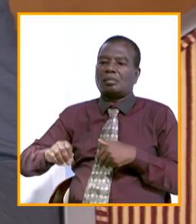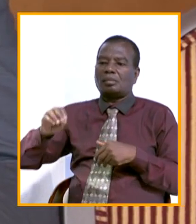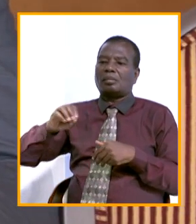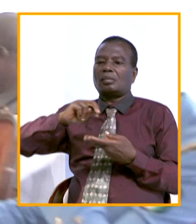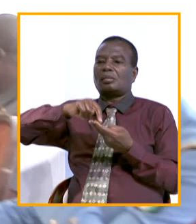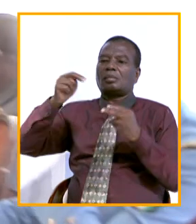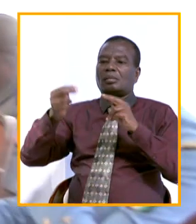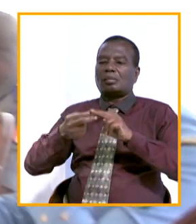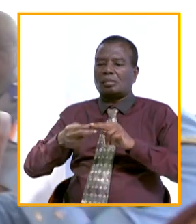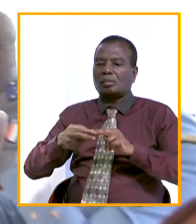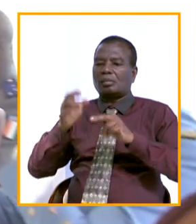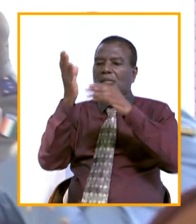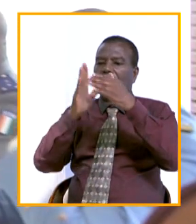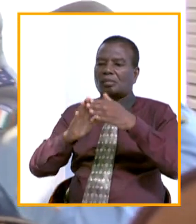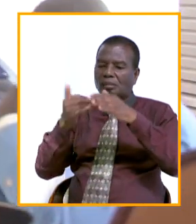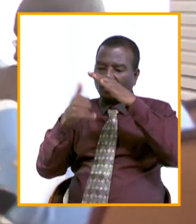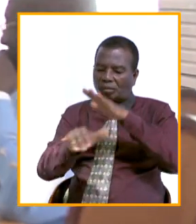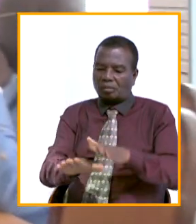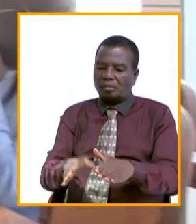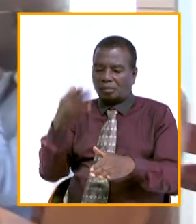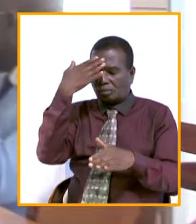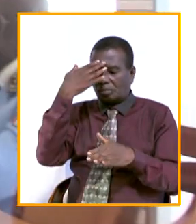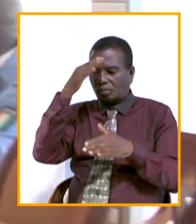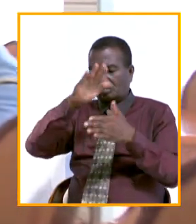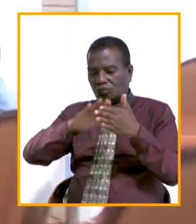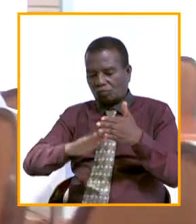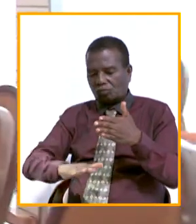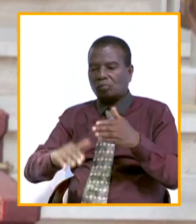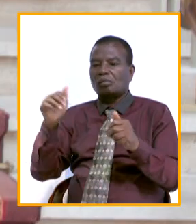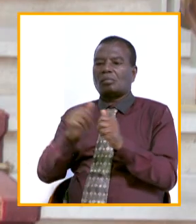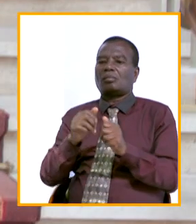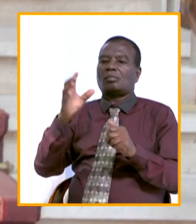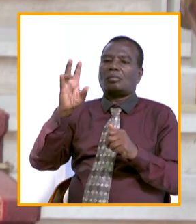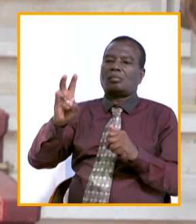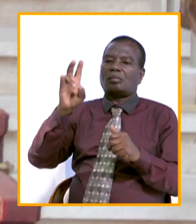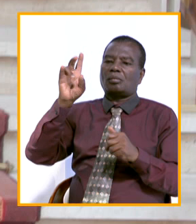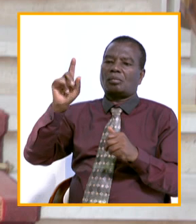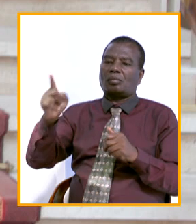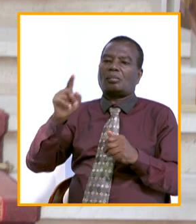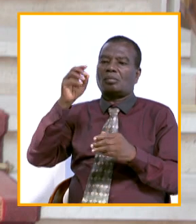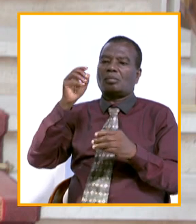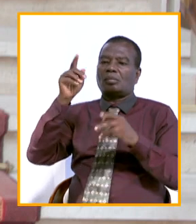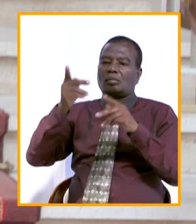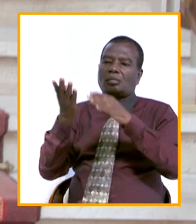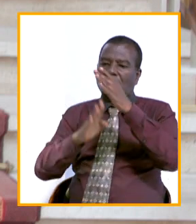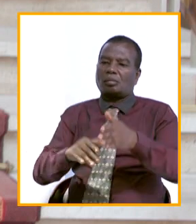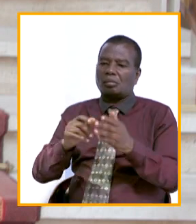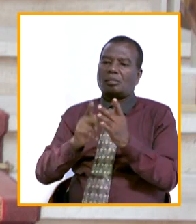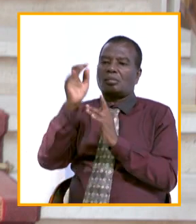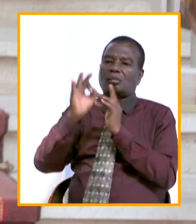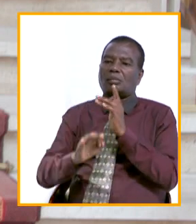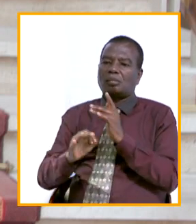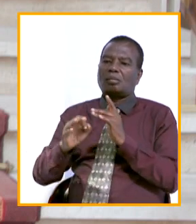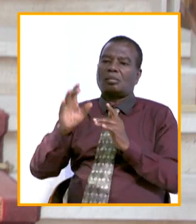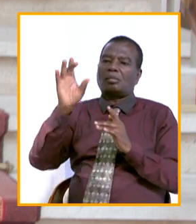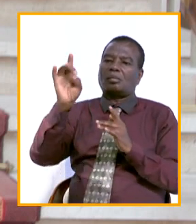nombre de décès connaît également une baisse considérable, avec 71 décès enregistrés en janvier